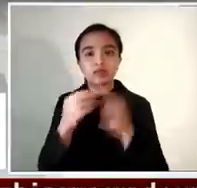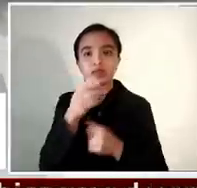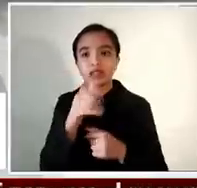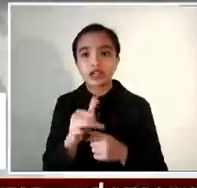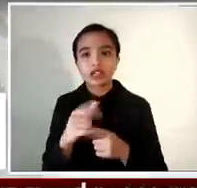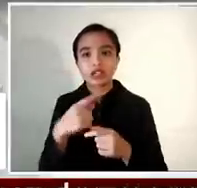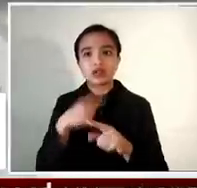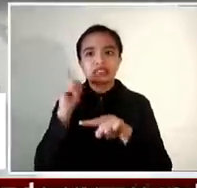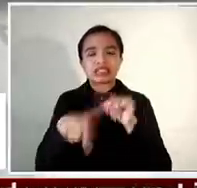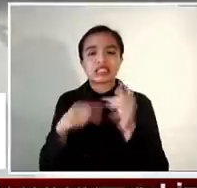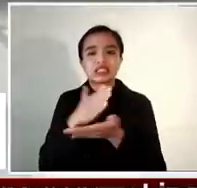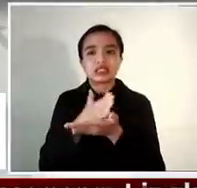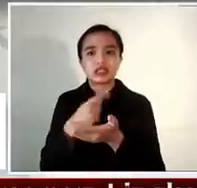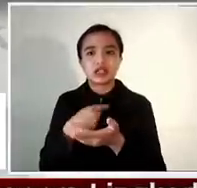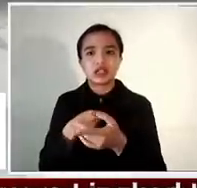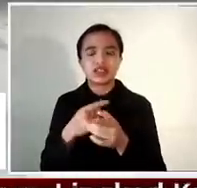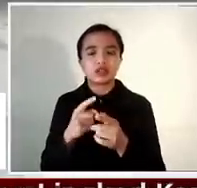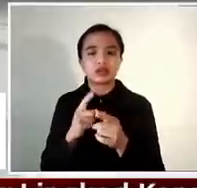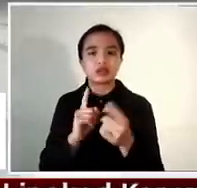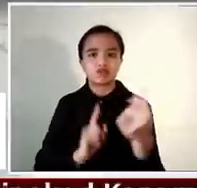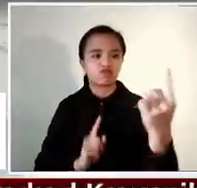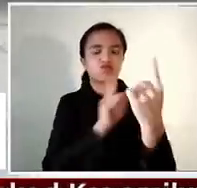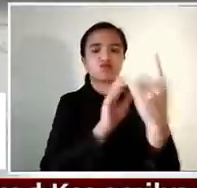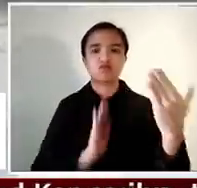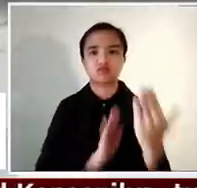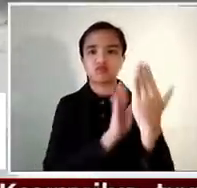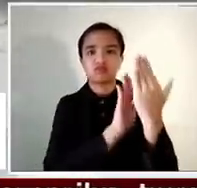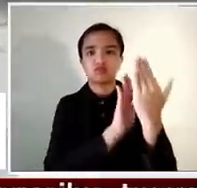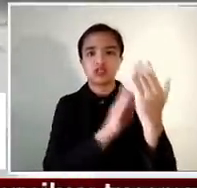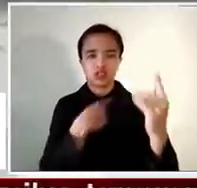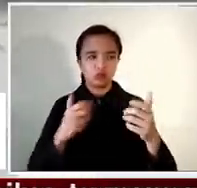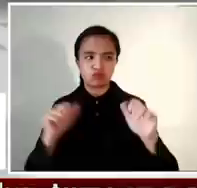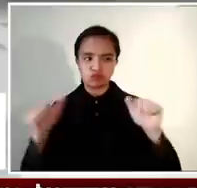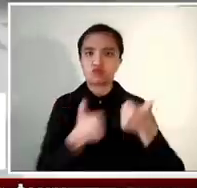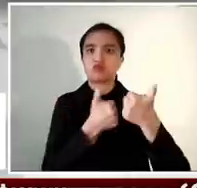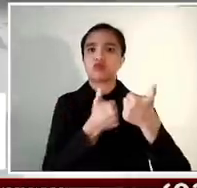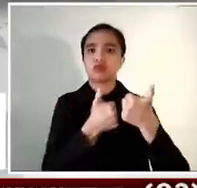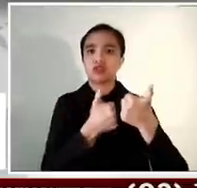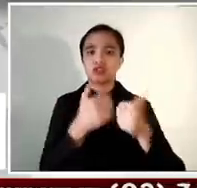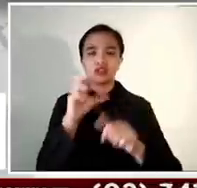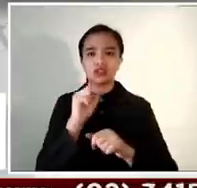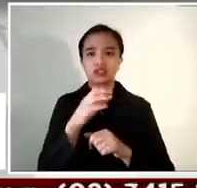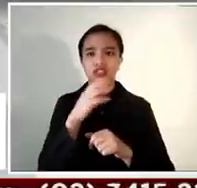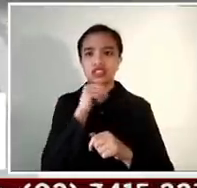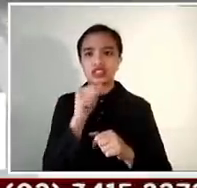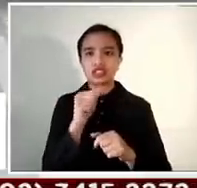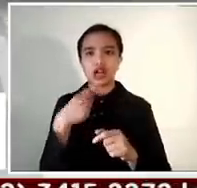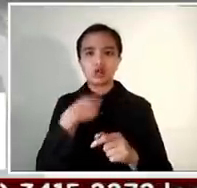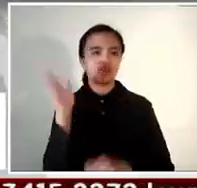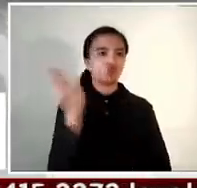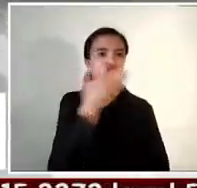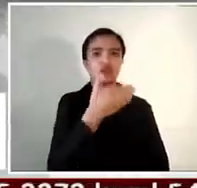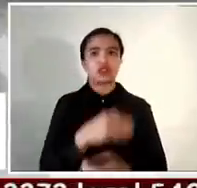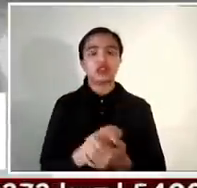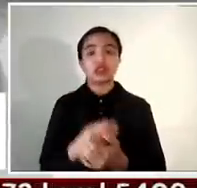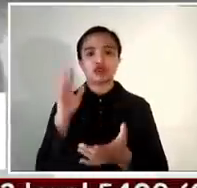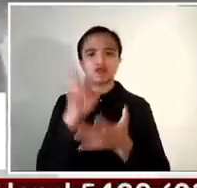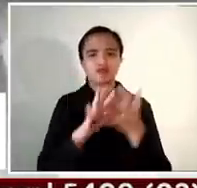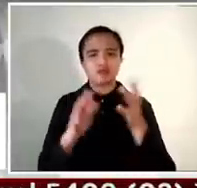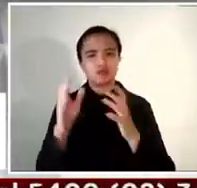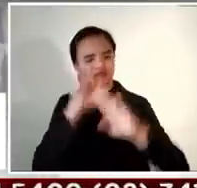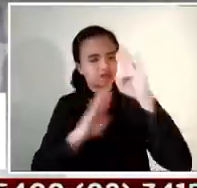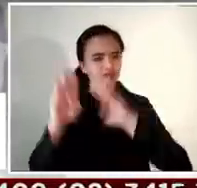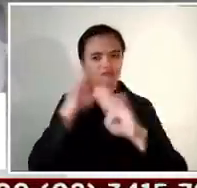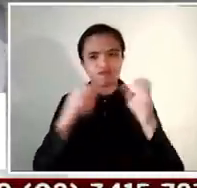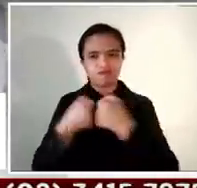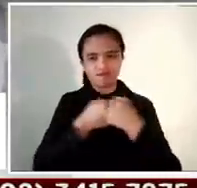napigilan, sinugod ko na siya. Tapos yung parang sinahamo ko siya. Parang hindi siya pumapalag. So sinampal ko. Nauwi ang gulo sa pagkakatanggal kay